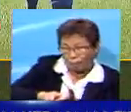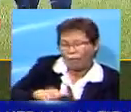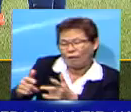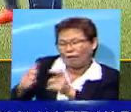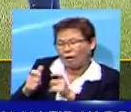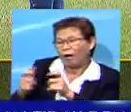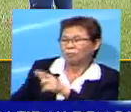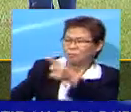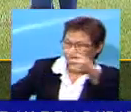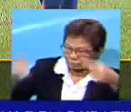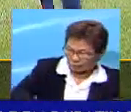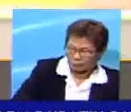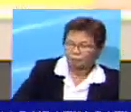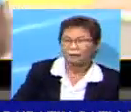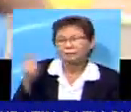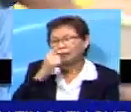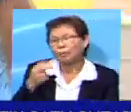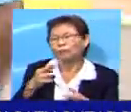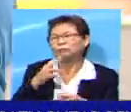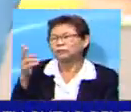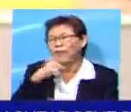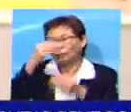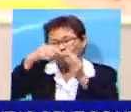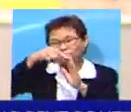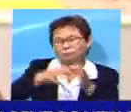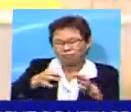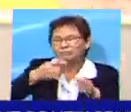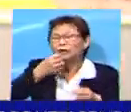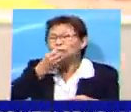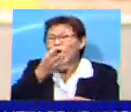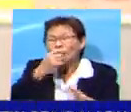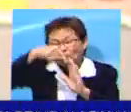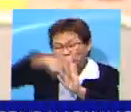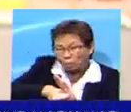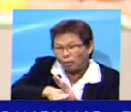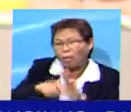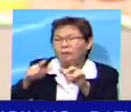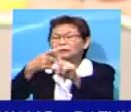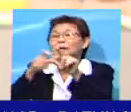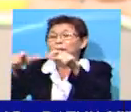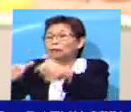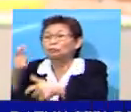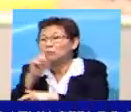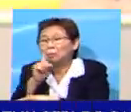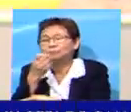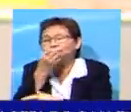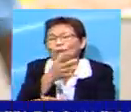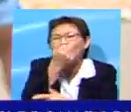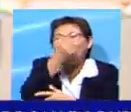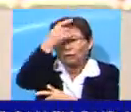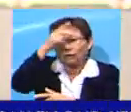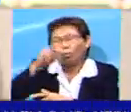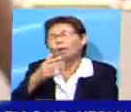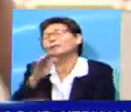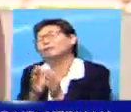segera bersama pasukan tidak mahu menyatakan secara terperinci pemain terlibat dan dari pasukan mana Datuk Ong Kim Sui